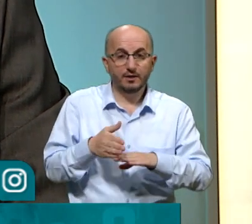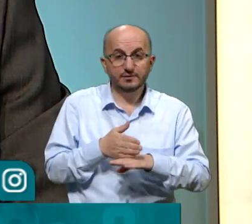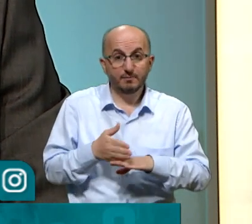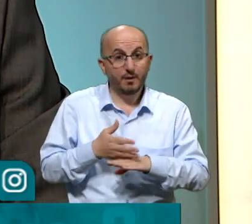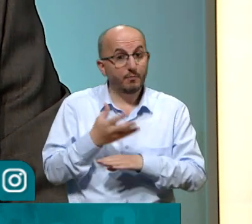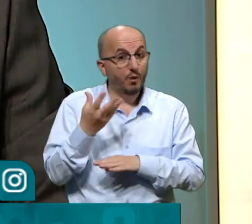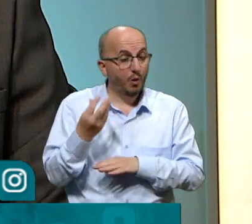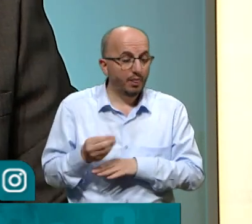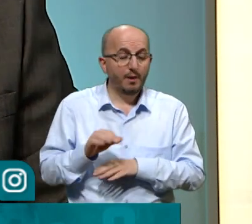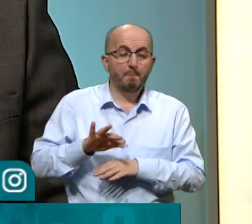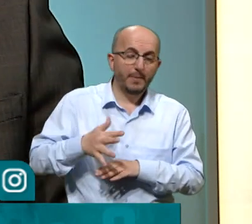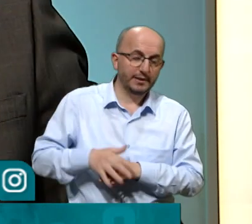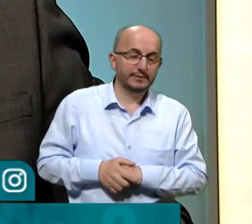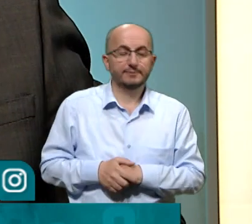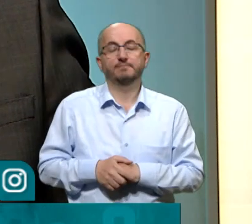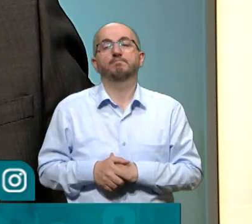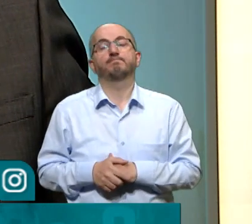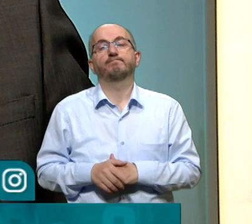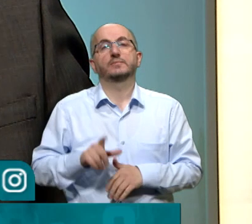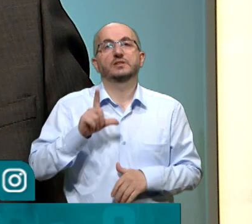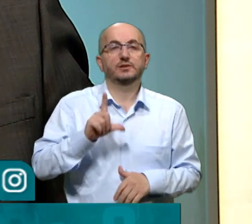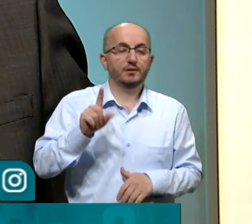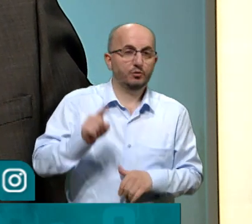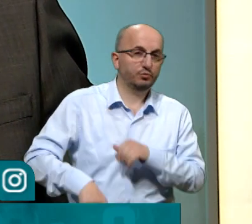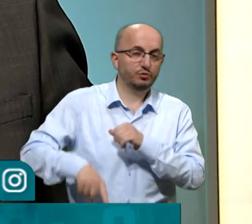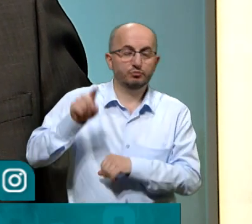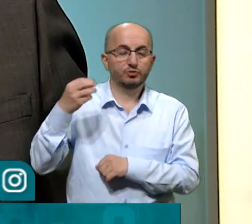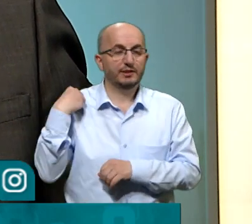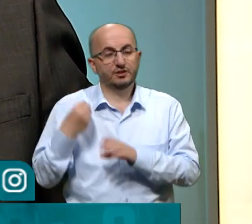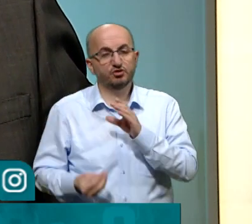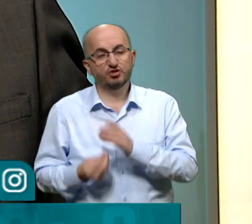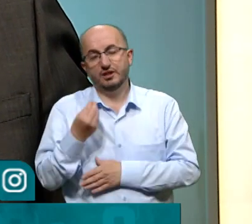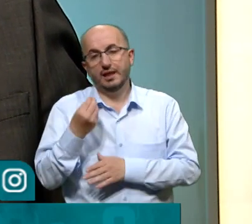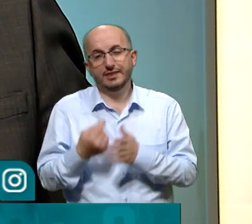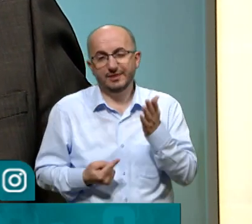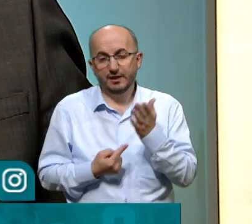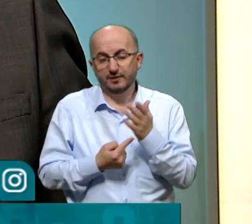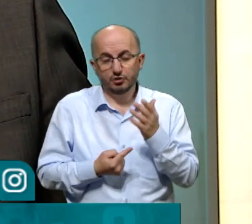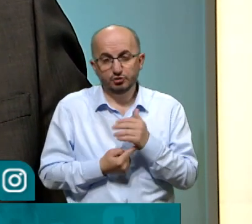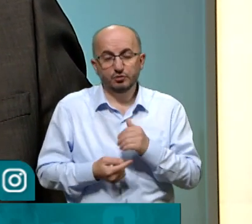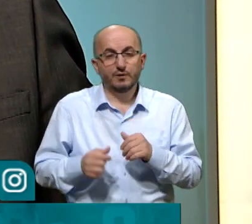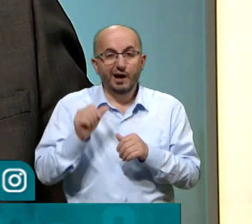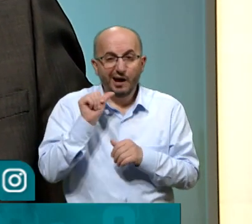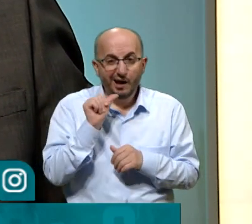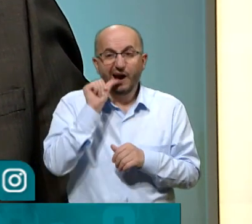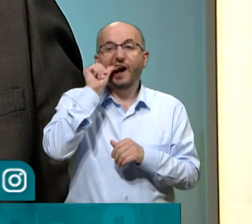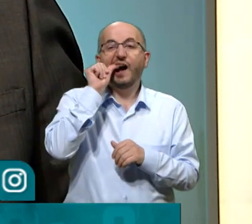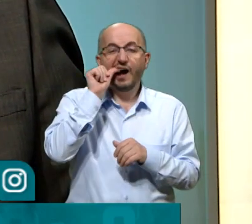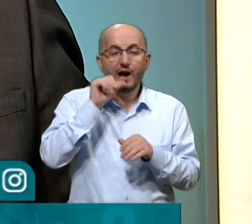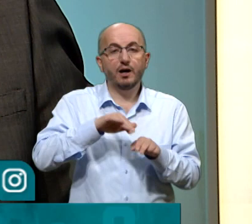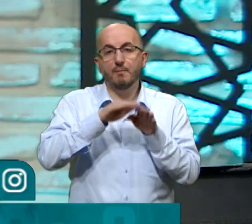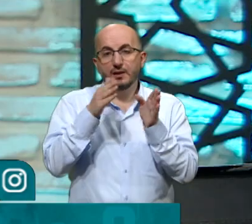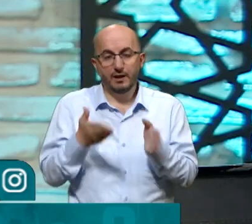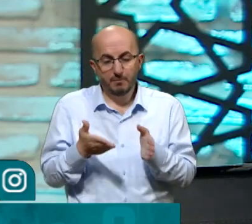yapabilir müptelâ olabilir anlaşılır gerek günümüzde yeni çıkan bu teknoloji ile gelmiş olan bir şey dolgu gerek